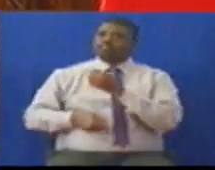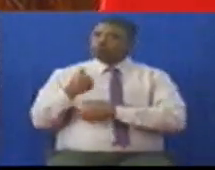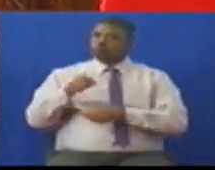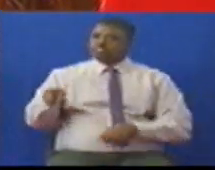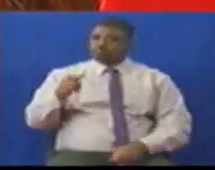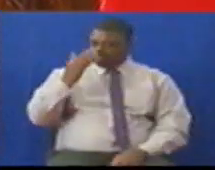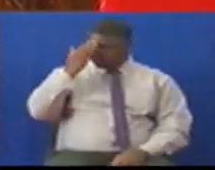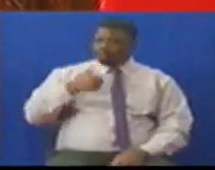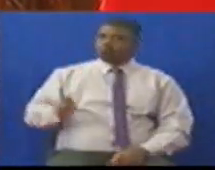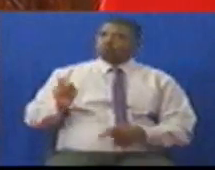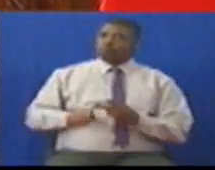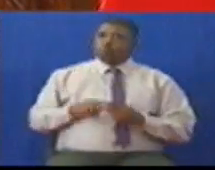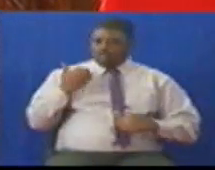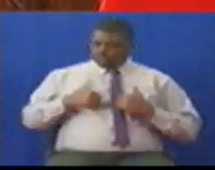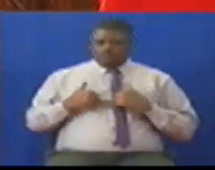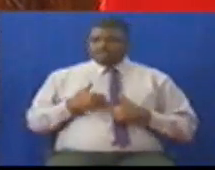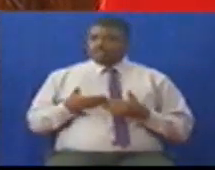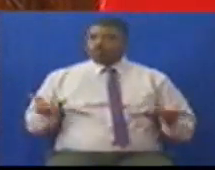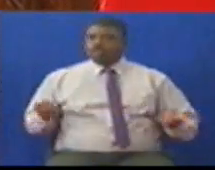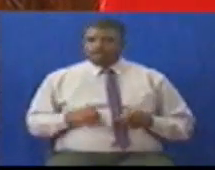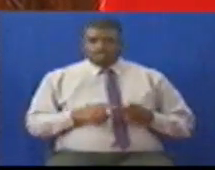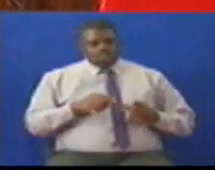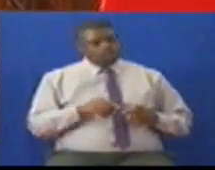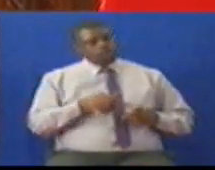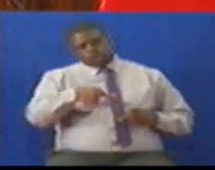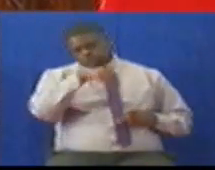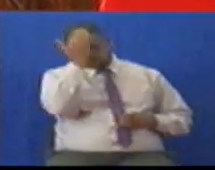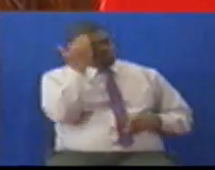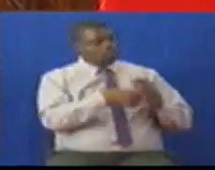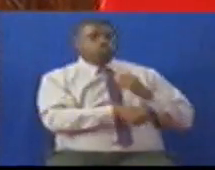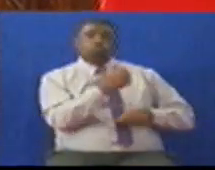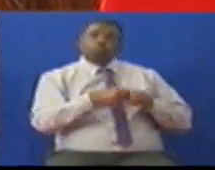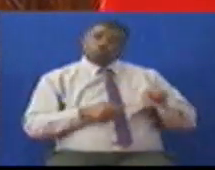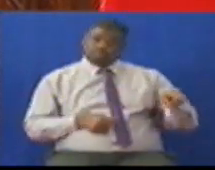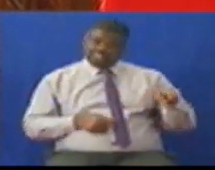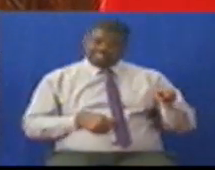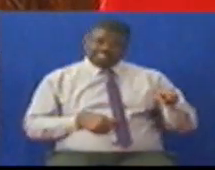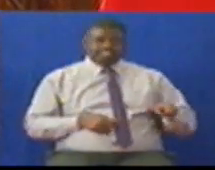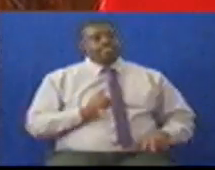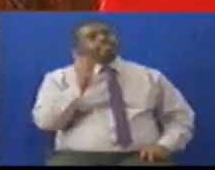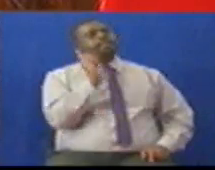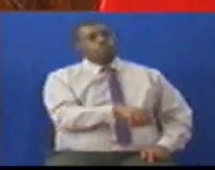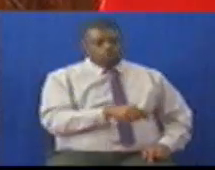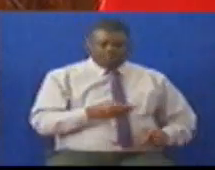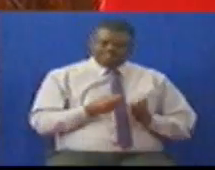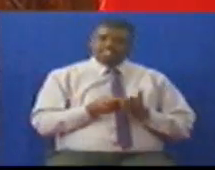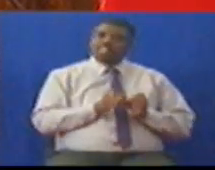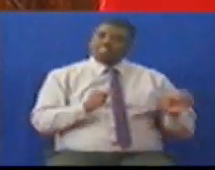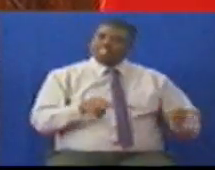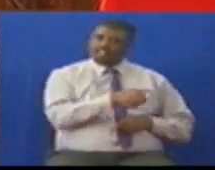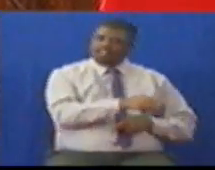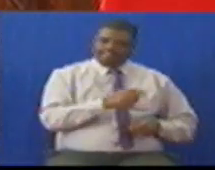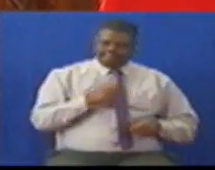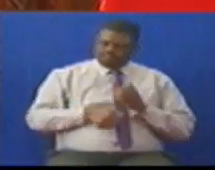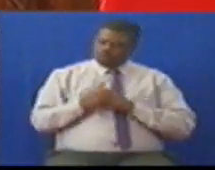wanaojitambua wasiotiliwa shaka. Na chuo cha uongozi, Mheshimiwa Mwenyekiti, Leadership College kipo. Fedha zitengwe ili viongozi wote wa